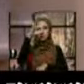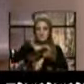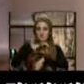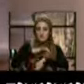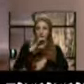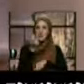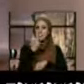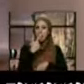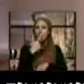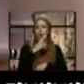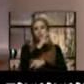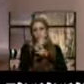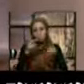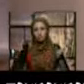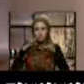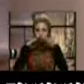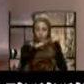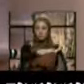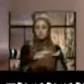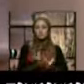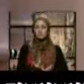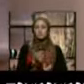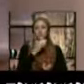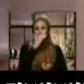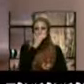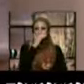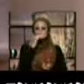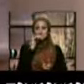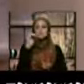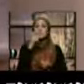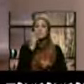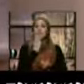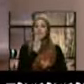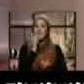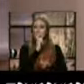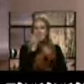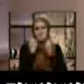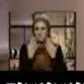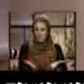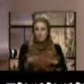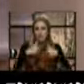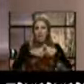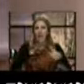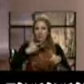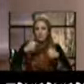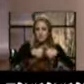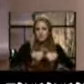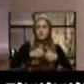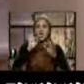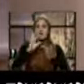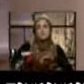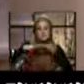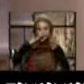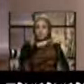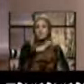الله وتأخروا عنده ليلا، كل واحد معه حصى. فالليل آخر الشهر ظلام المدينة كلها،